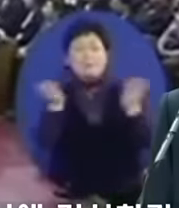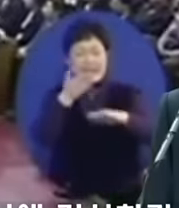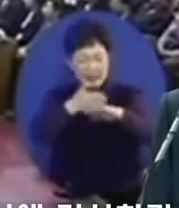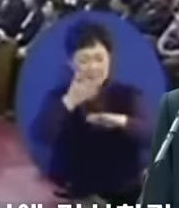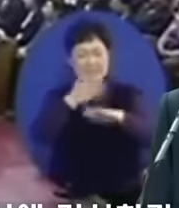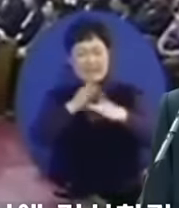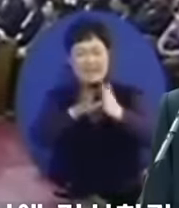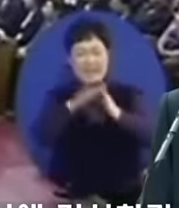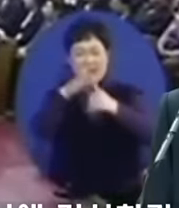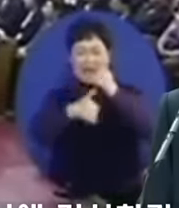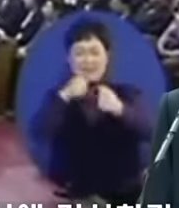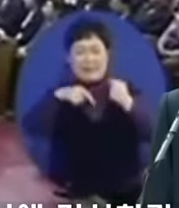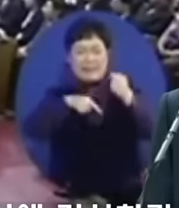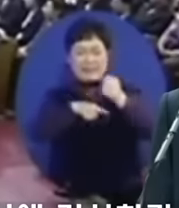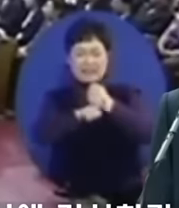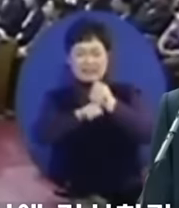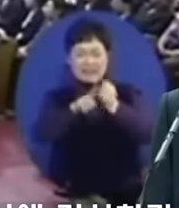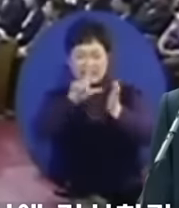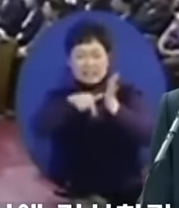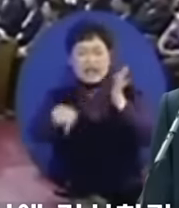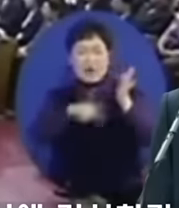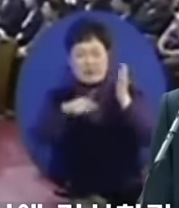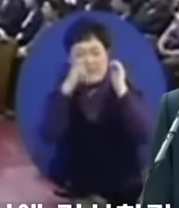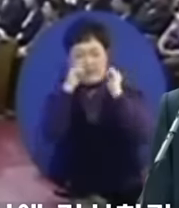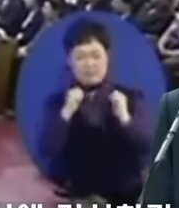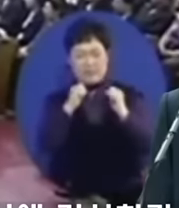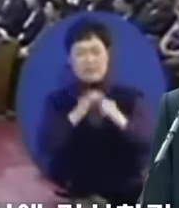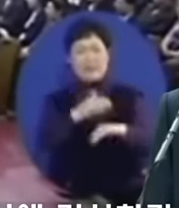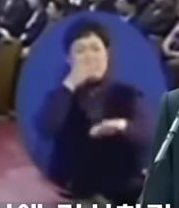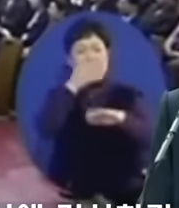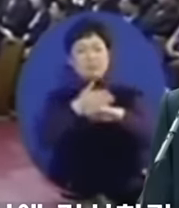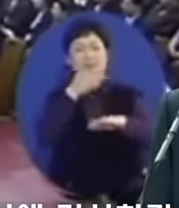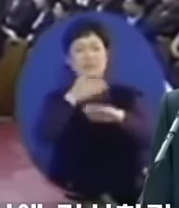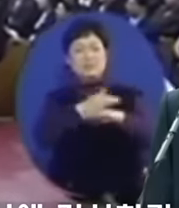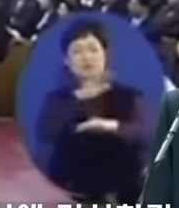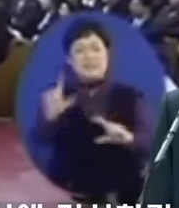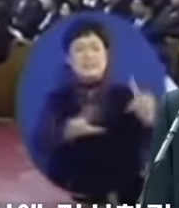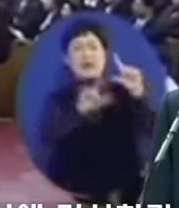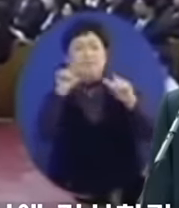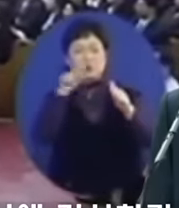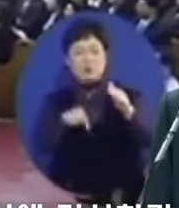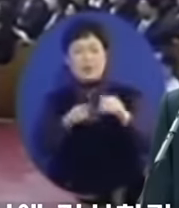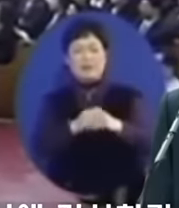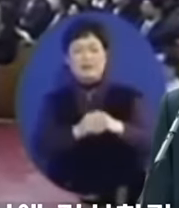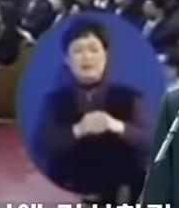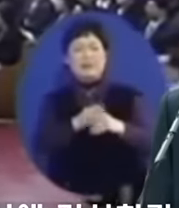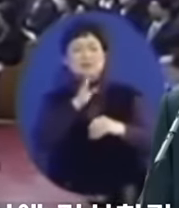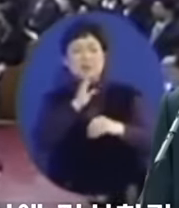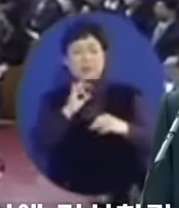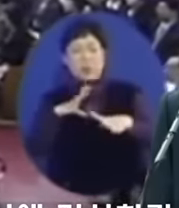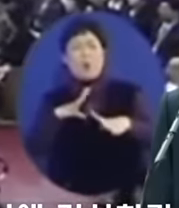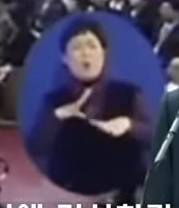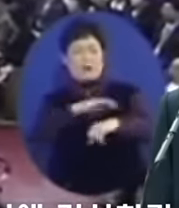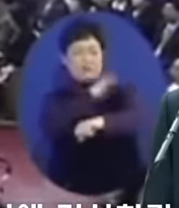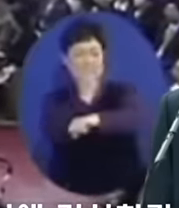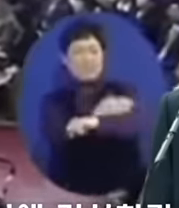때 하나님의 뜻 가운데 있게 되는 것입니다. 감사는 우리의 삶 속에 굉장한 능력이 있는